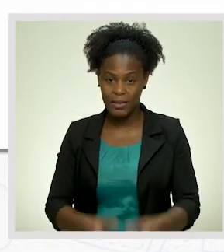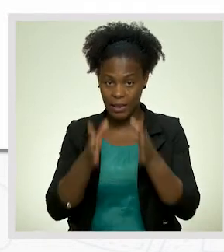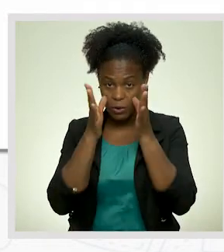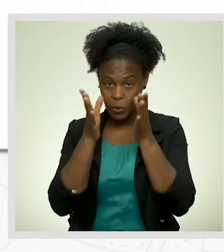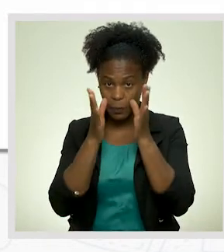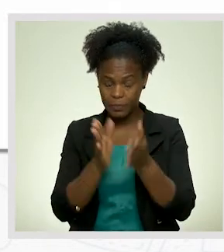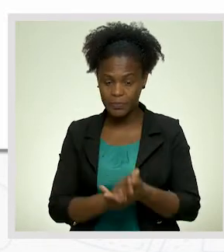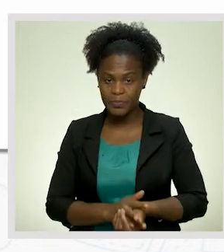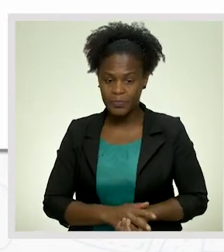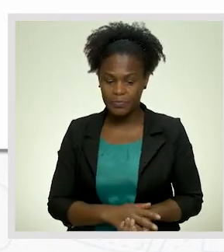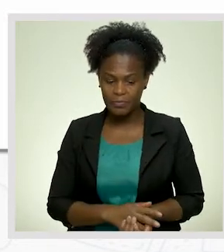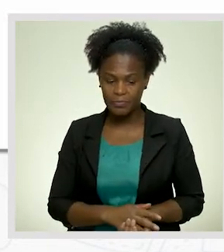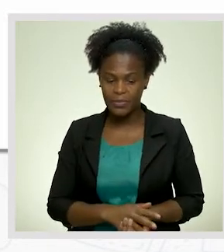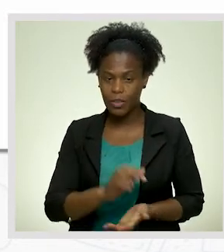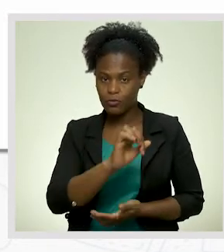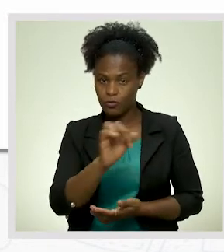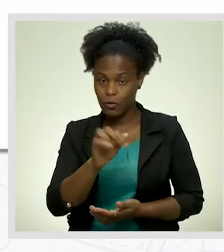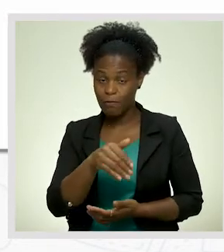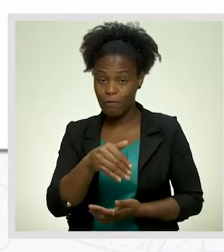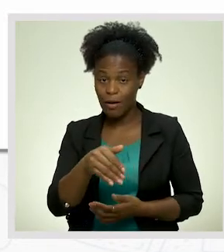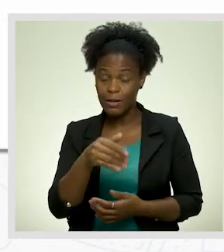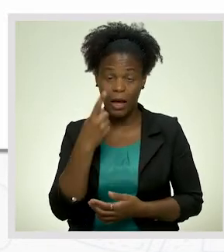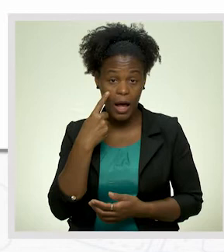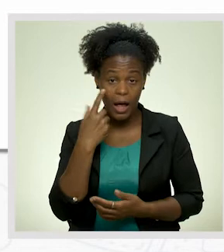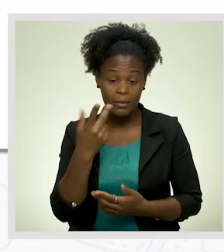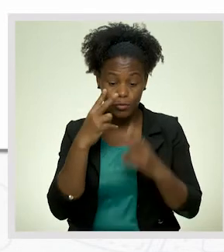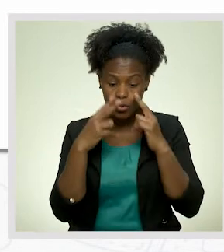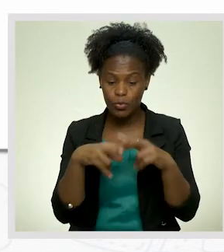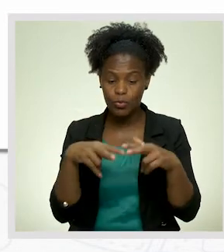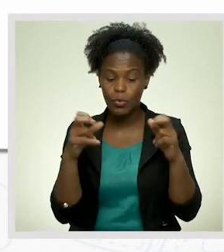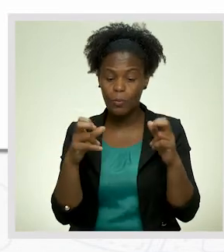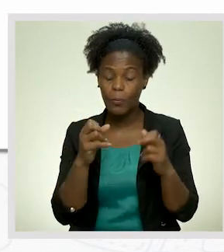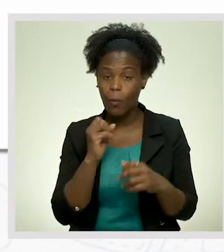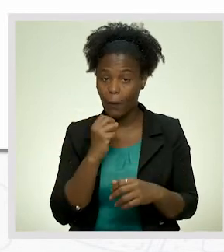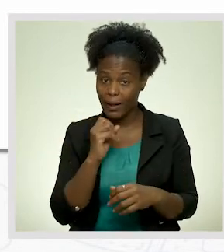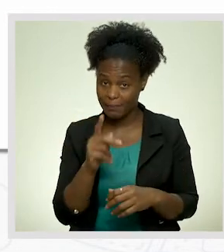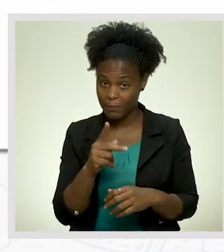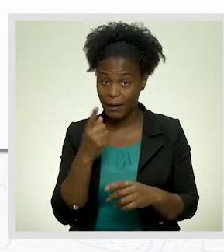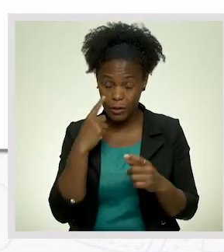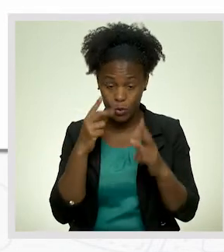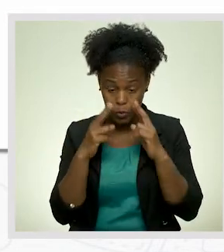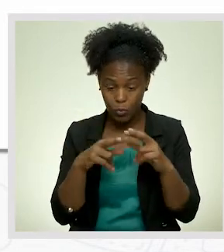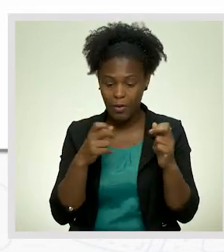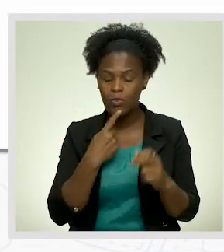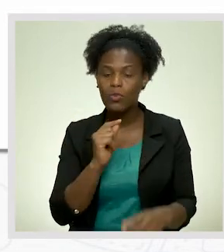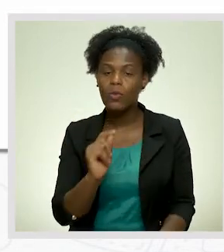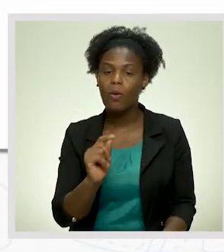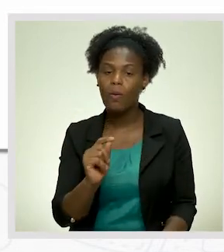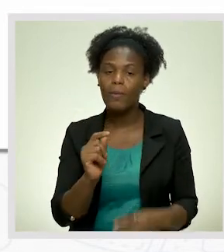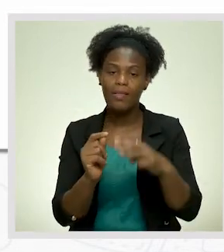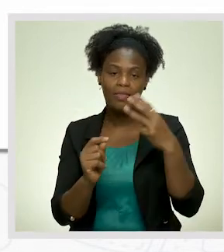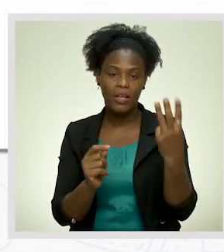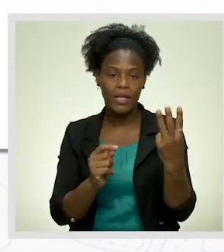Attention. Vous allez essayer de découvrir, ok, le nom des